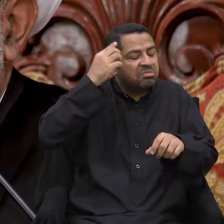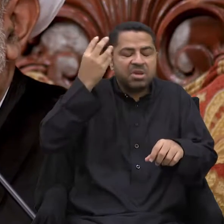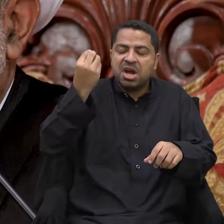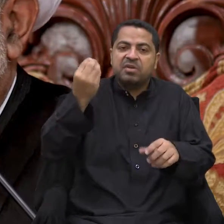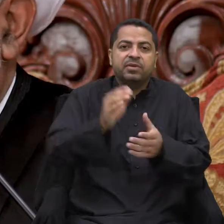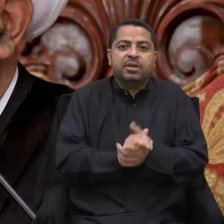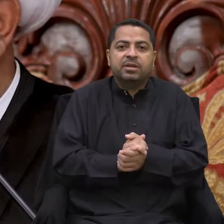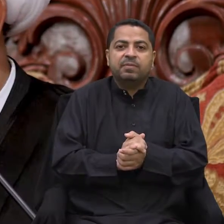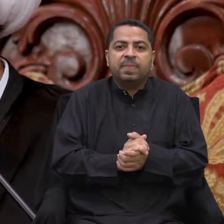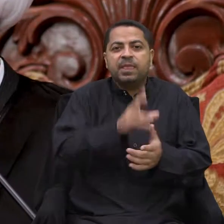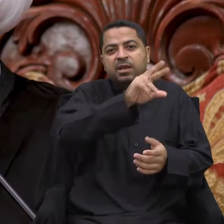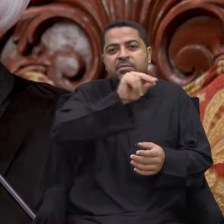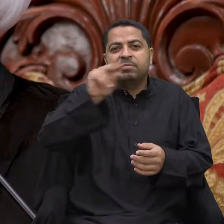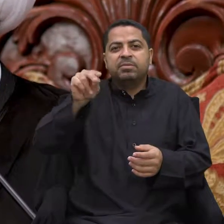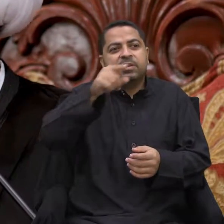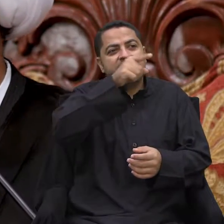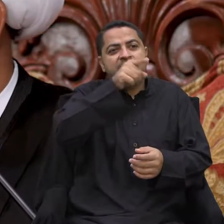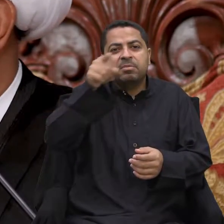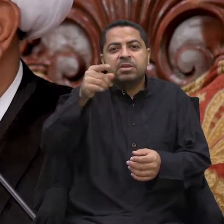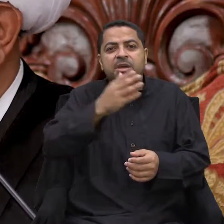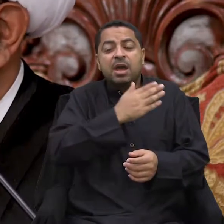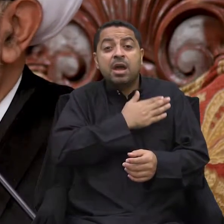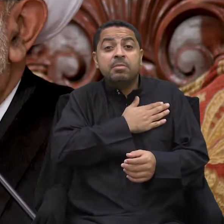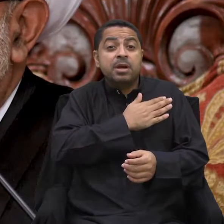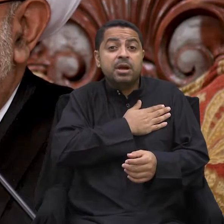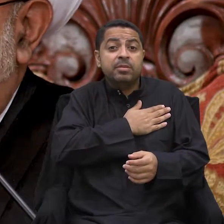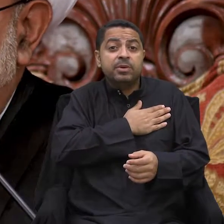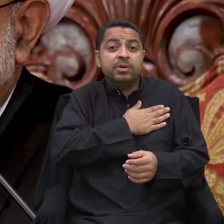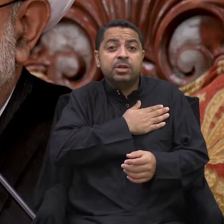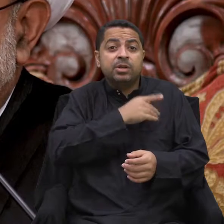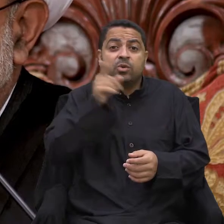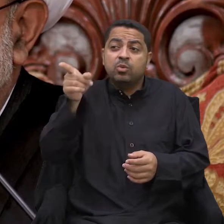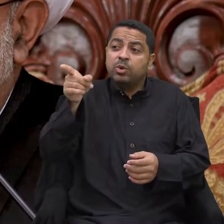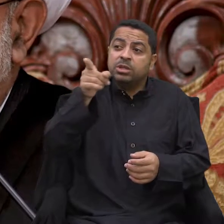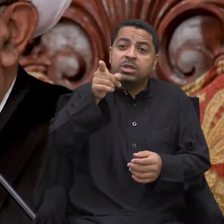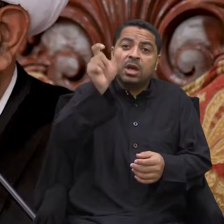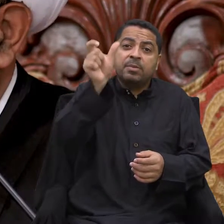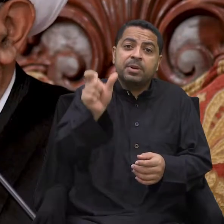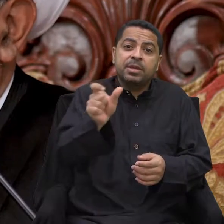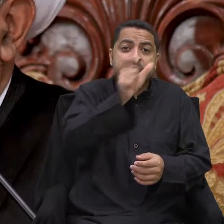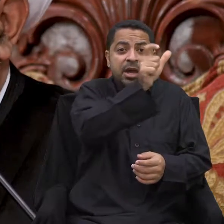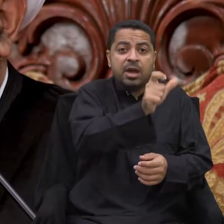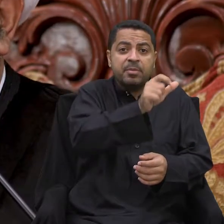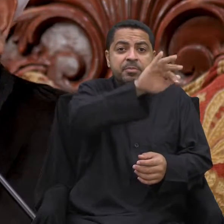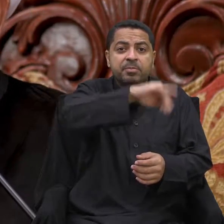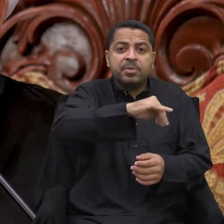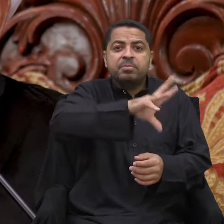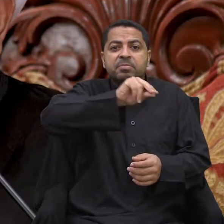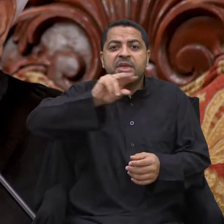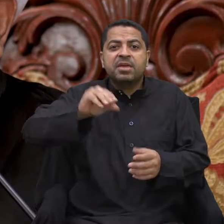حسبنا في مثل هذه الأماكن أن يأتي كل شخص إلى البحر